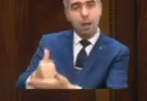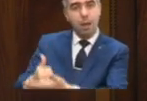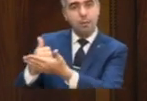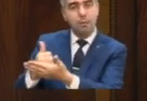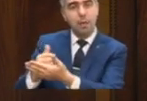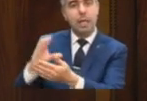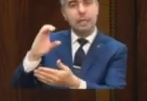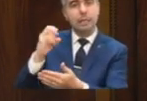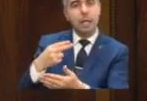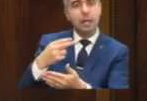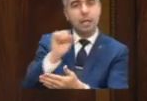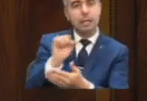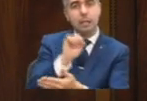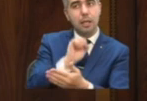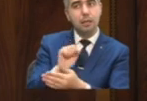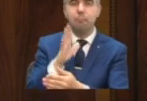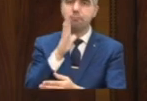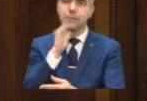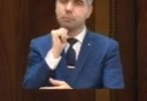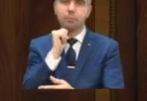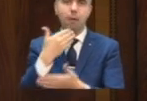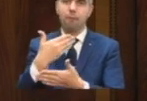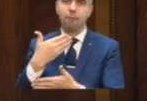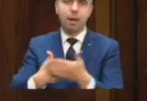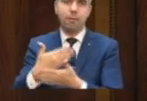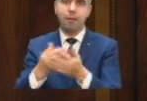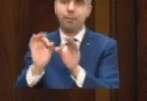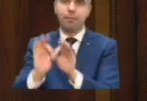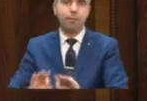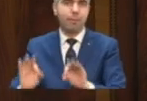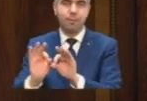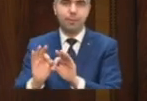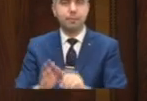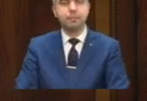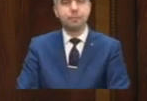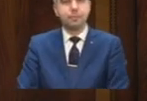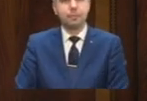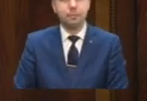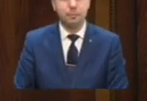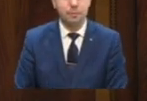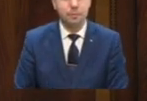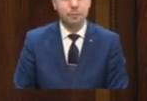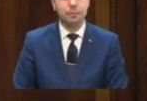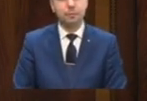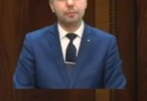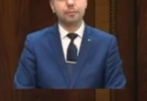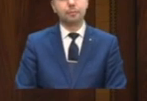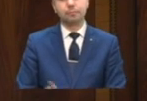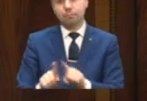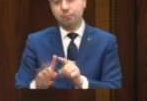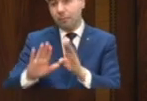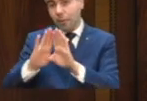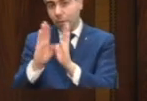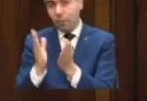بهم ولا بتصريح بهم بطبيعة الحال، وتكون عندهم الحماية الاجتماعية. هاد الوضع هذا